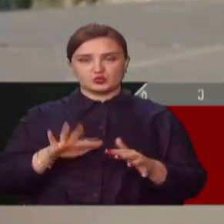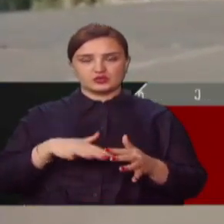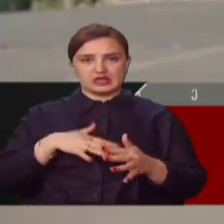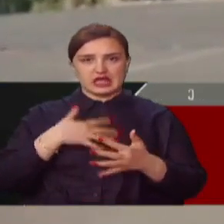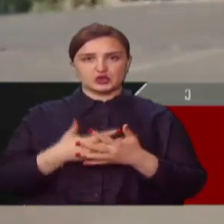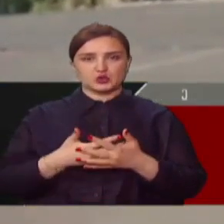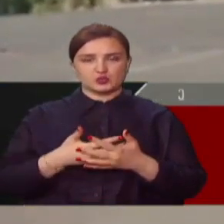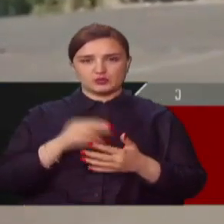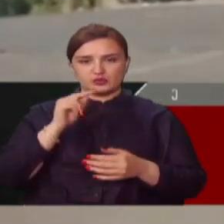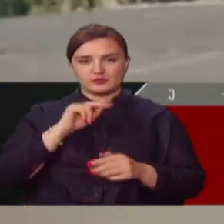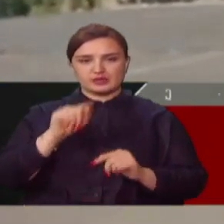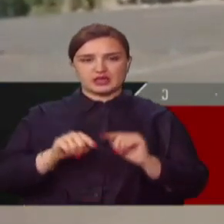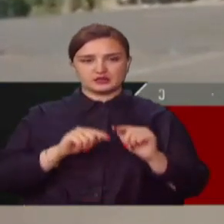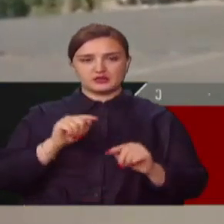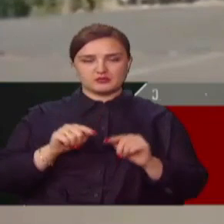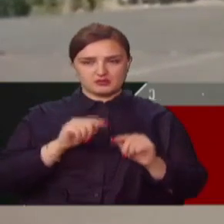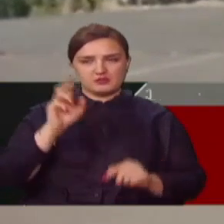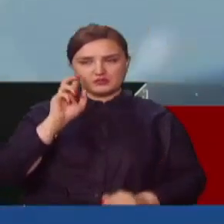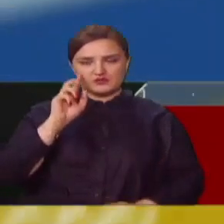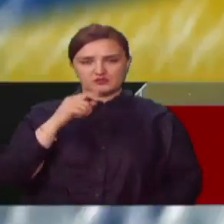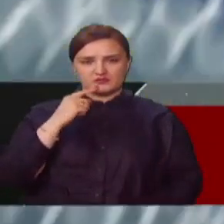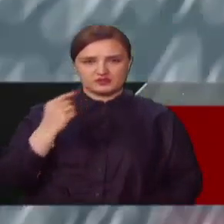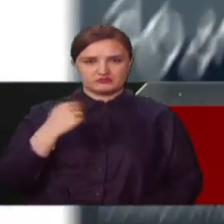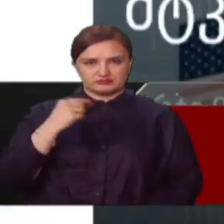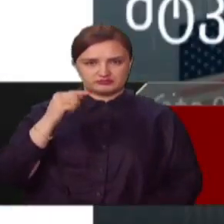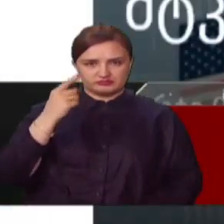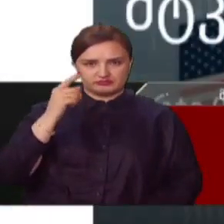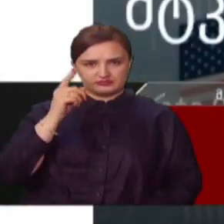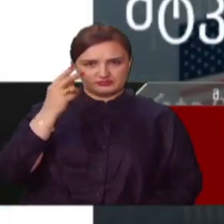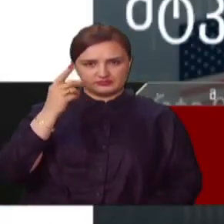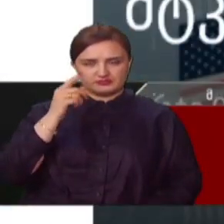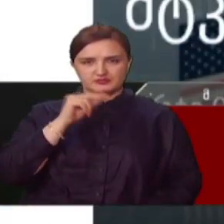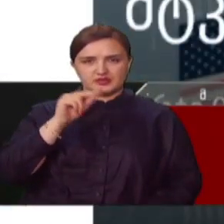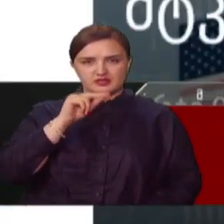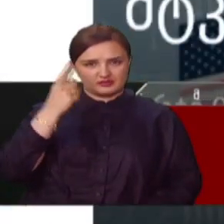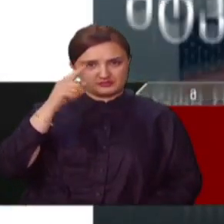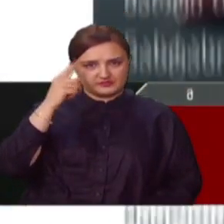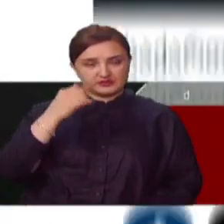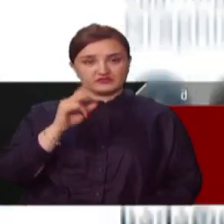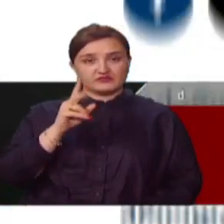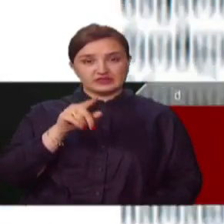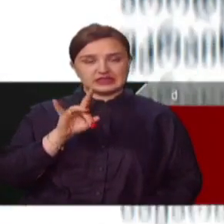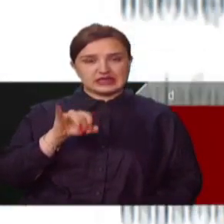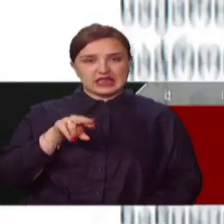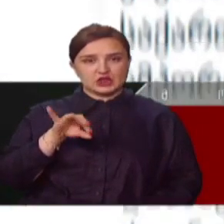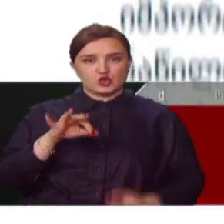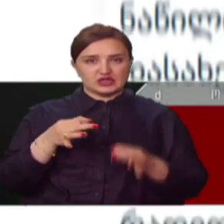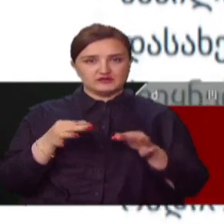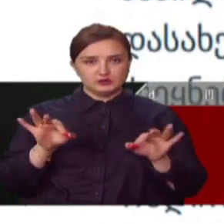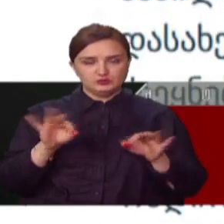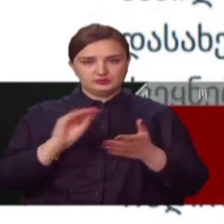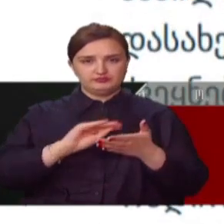ბრალდებებს მთავრობა ამჯერადაც ცილისწამება დაფასებს. ოპოზიციის ბრალდებების საფუძველი ახლა რადიო თავისუფლების სტატია გახდა,